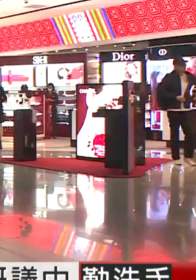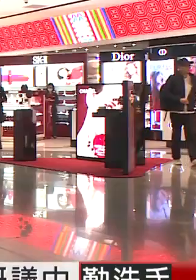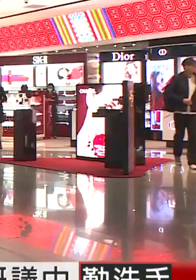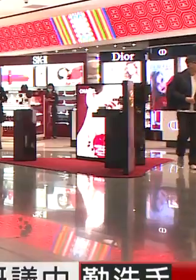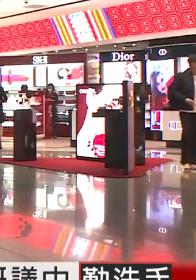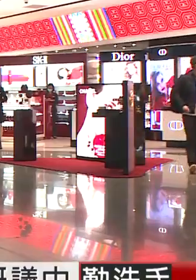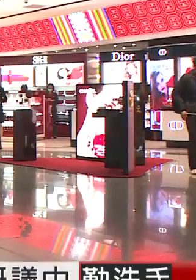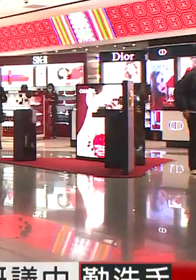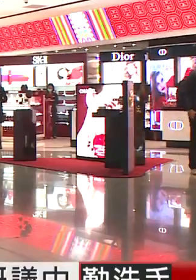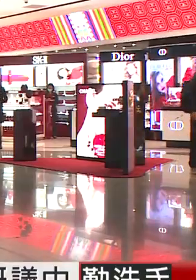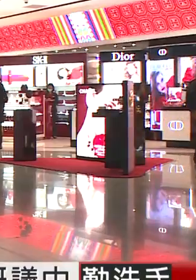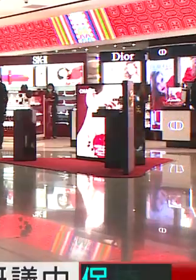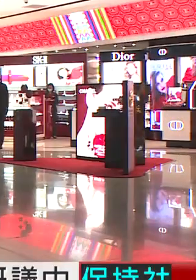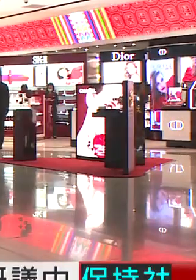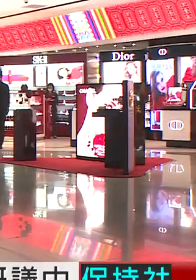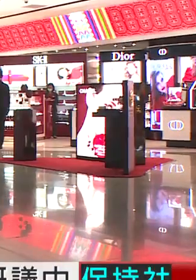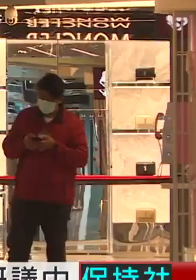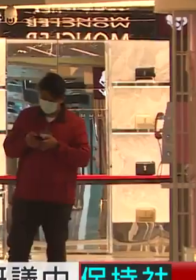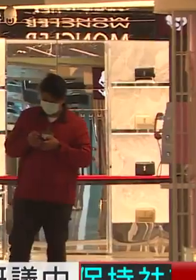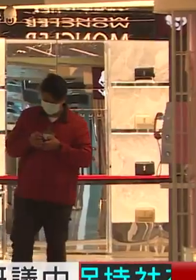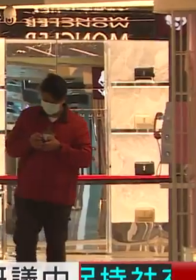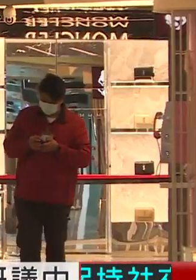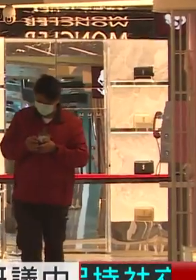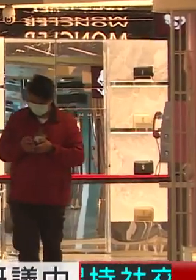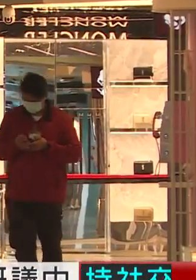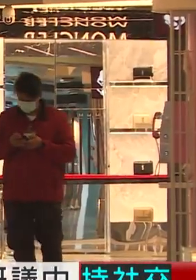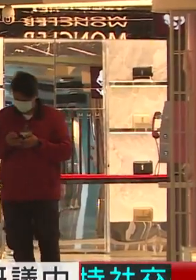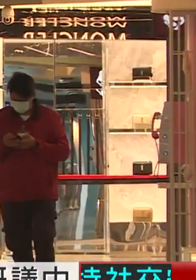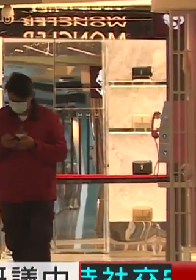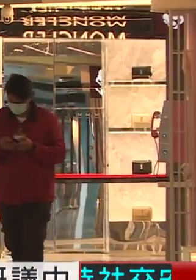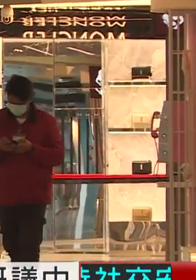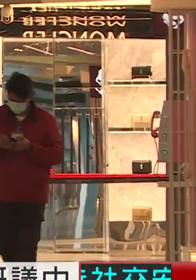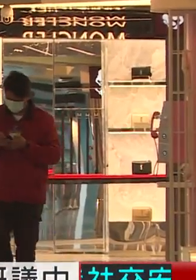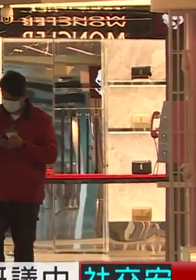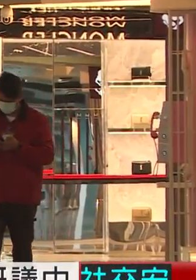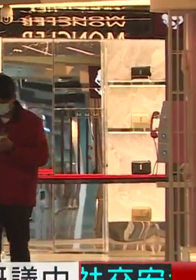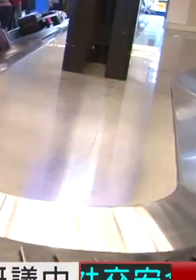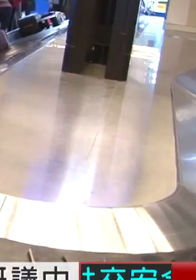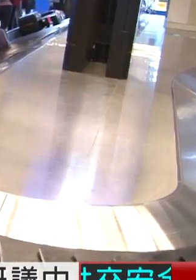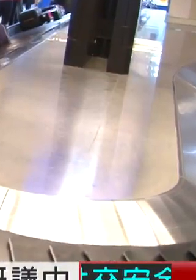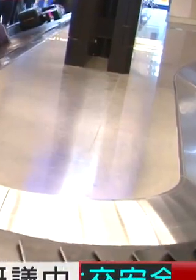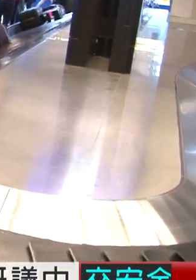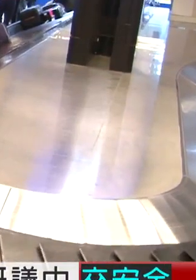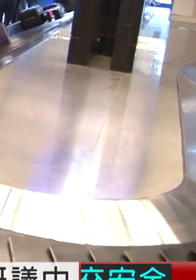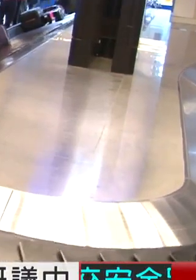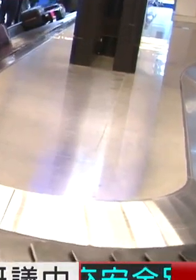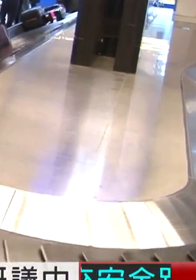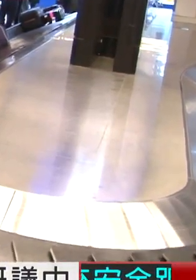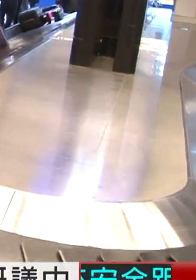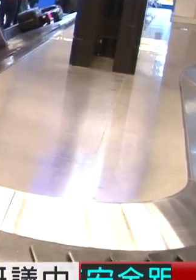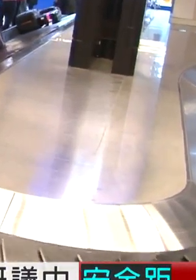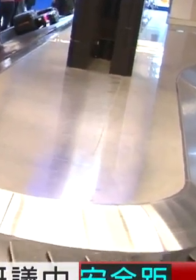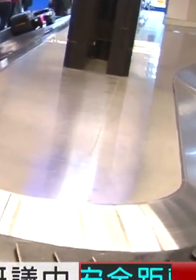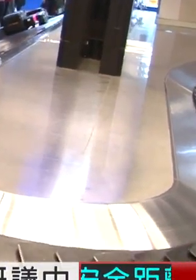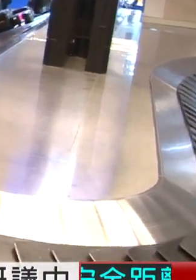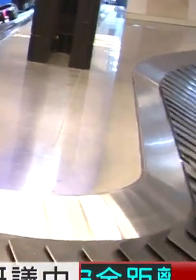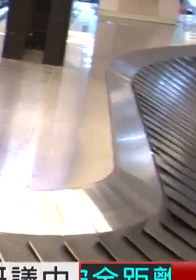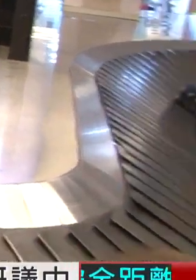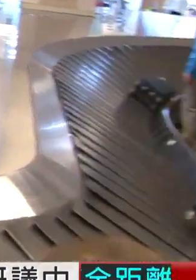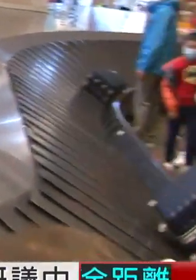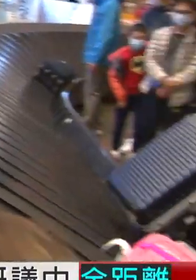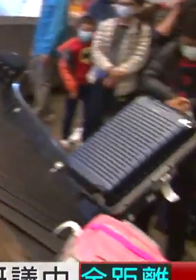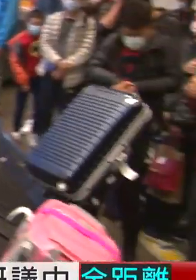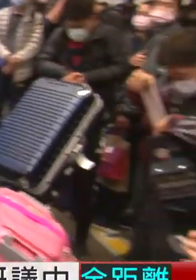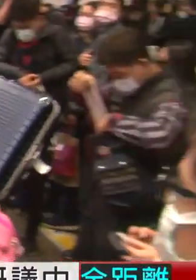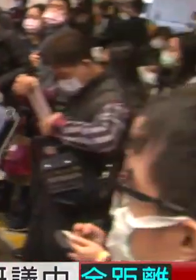定。因此，不少人期盼台湾边境解封，开放国际航班转机。副指挥官陈宗彦则回应，目前